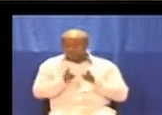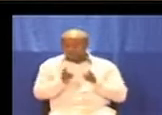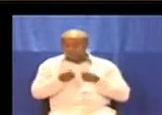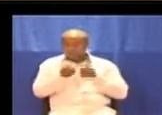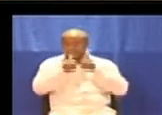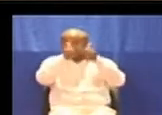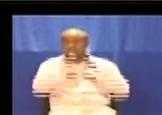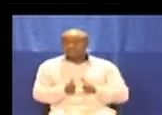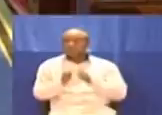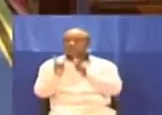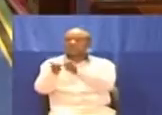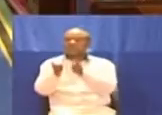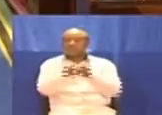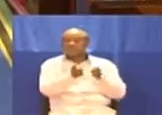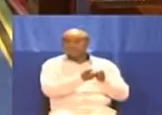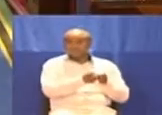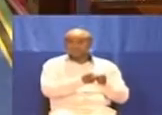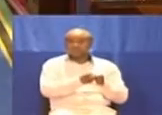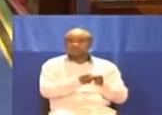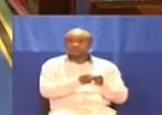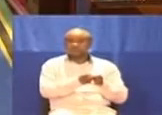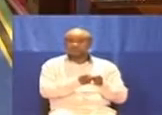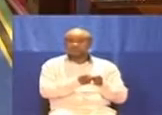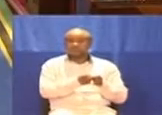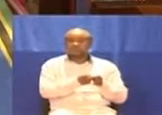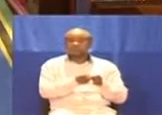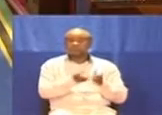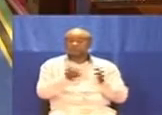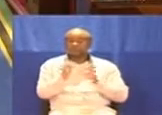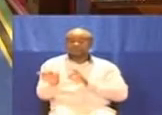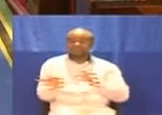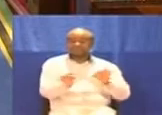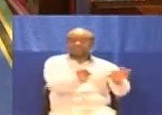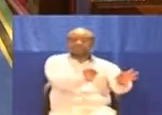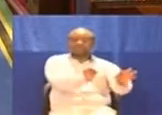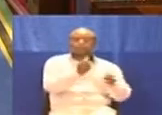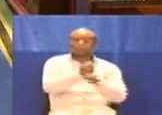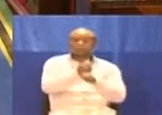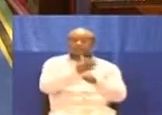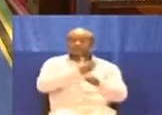machache ili tuweze kuahirisha shughuli zetu